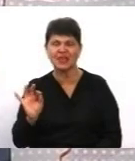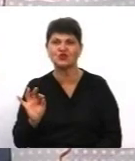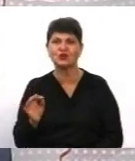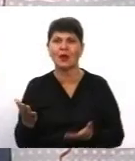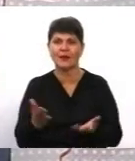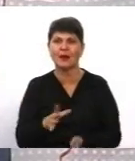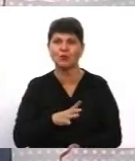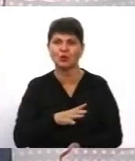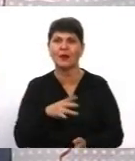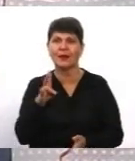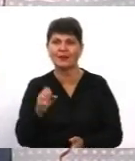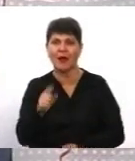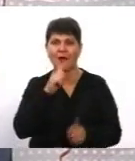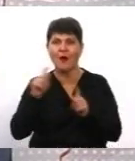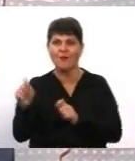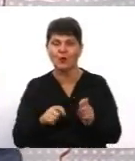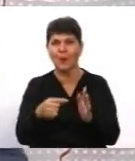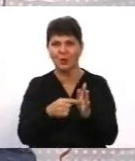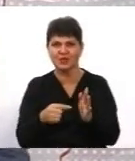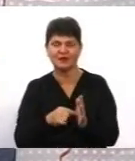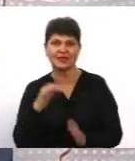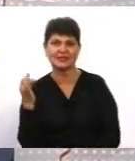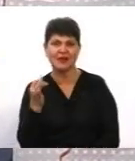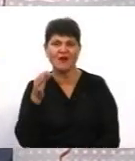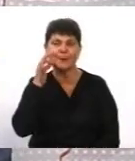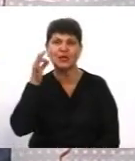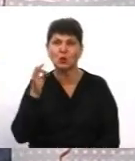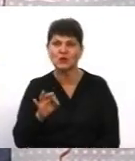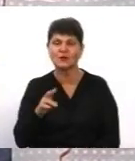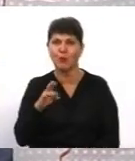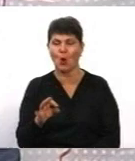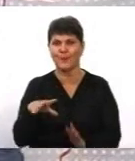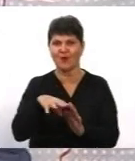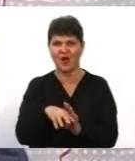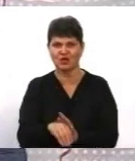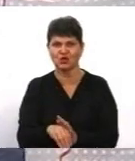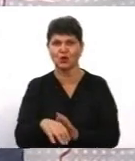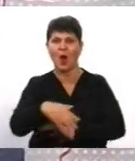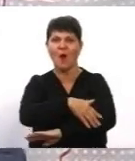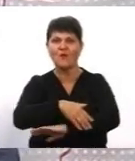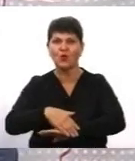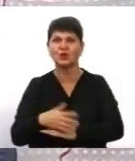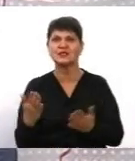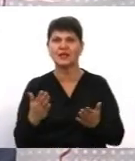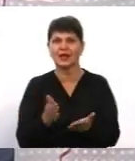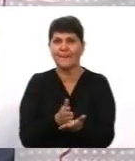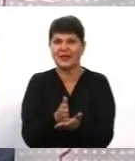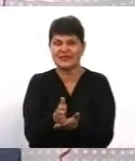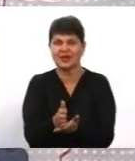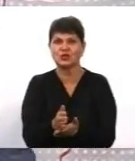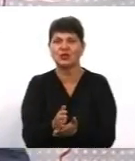на форумі, поділилися цікавими досвідами от по впровадженню вулиць, які призначені виключно для